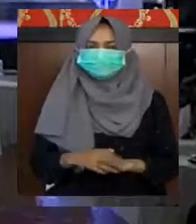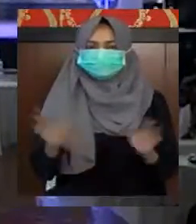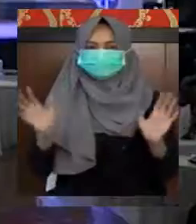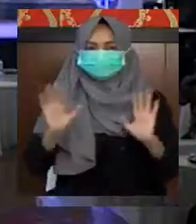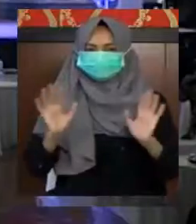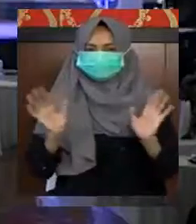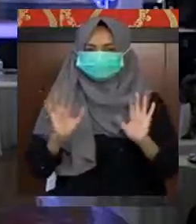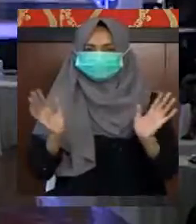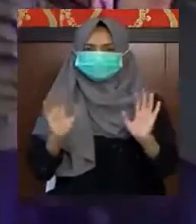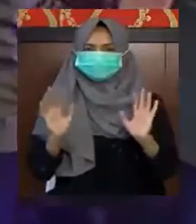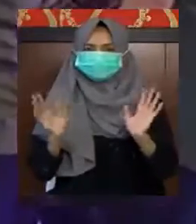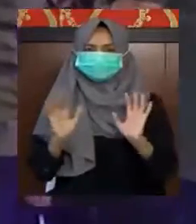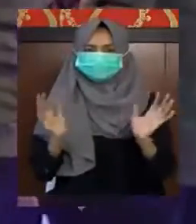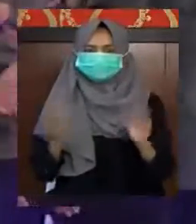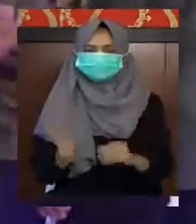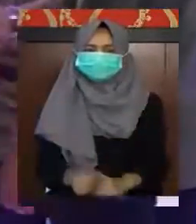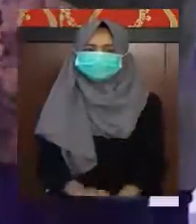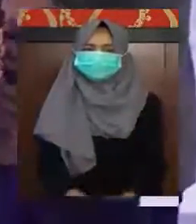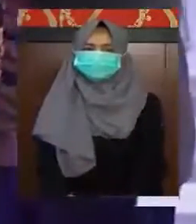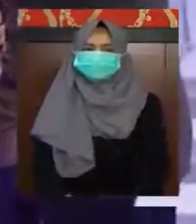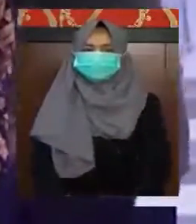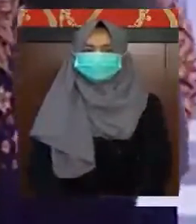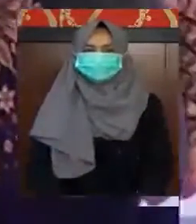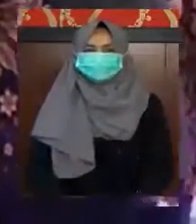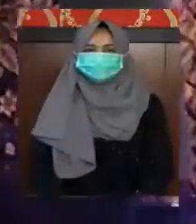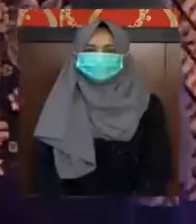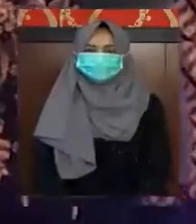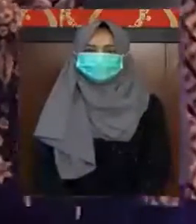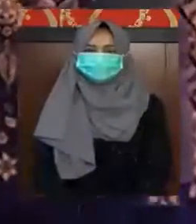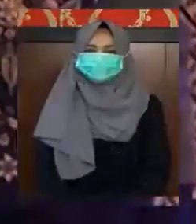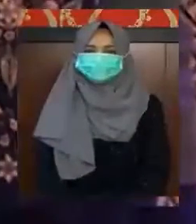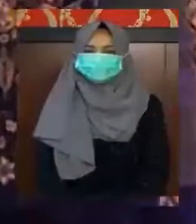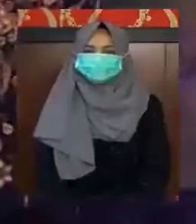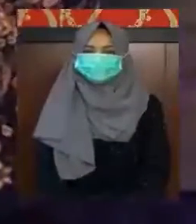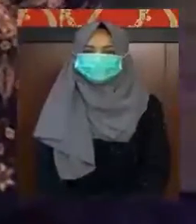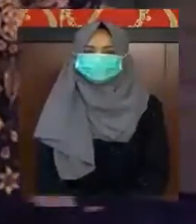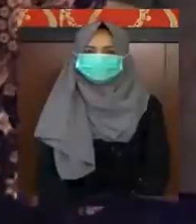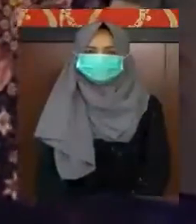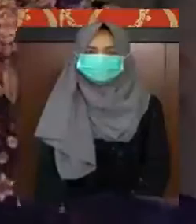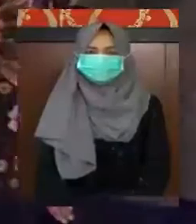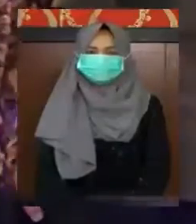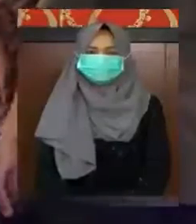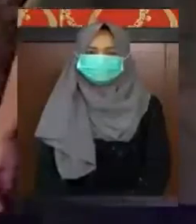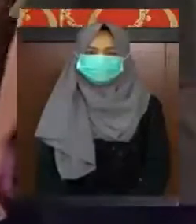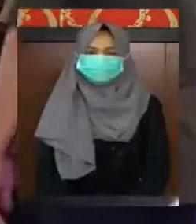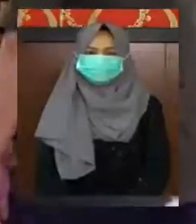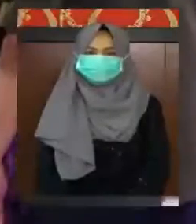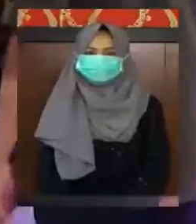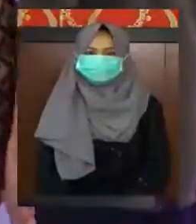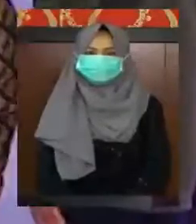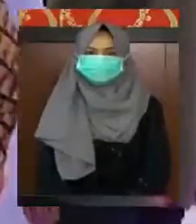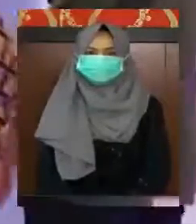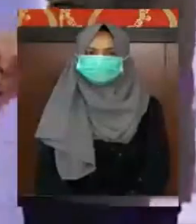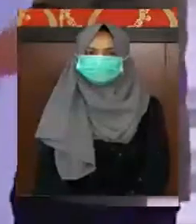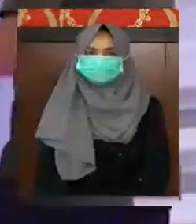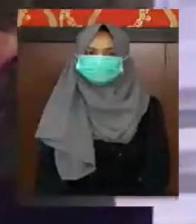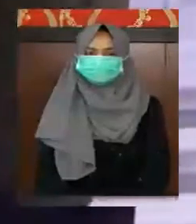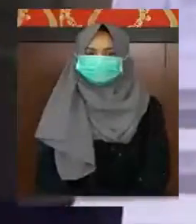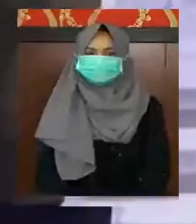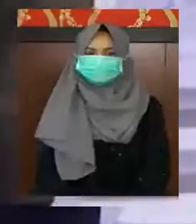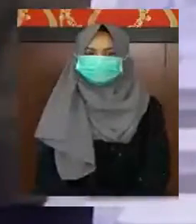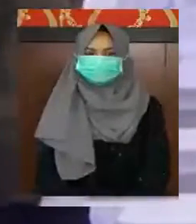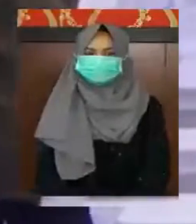terbaik pilihan Anda tanggal 9 Desember 2020 di TPS terdekat. Sekali